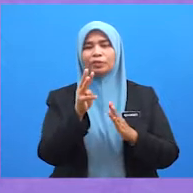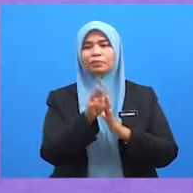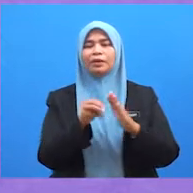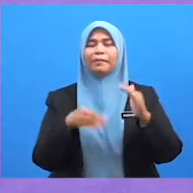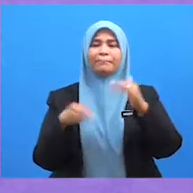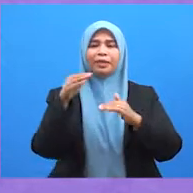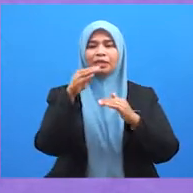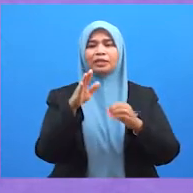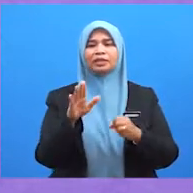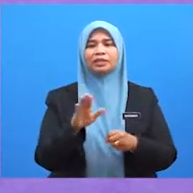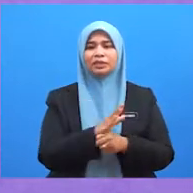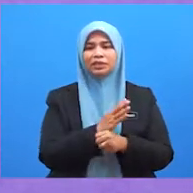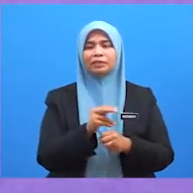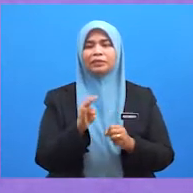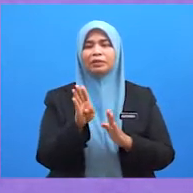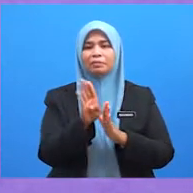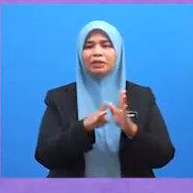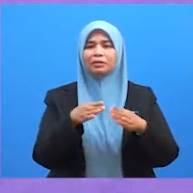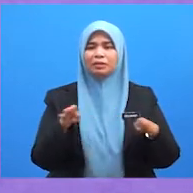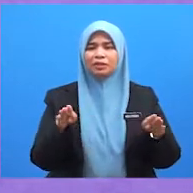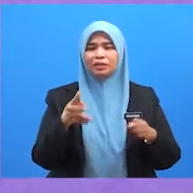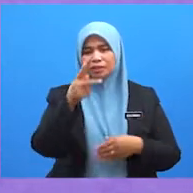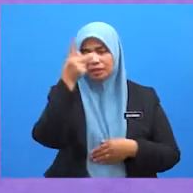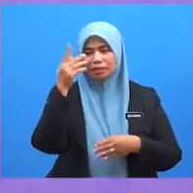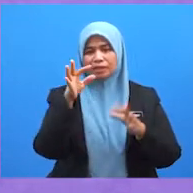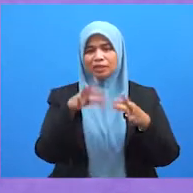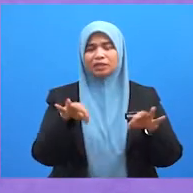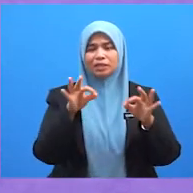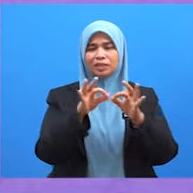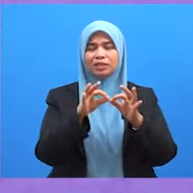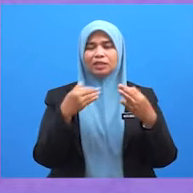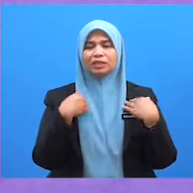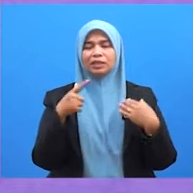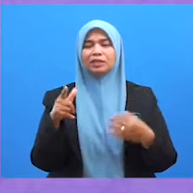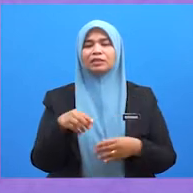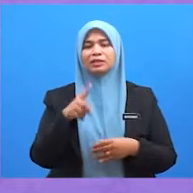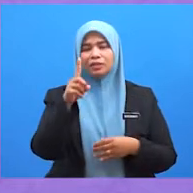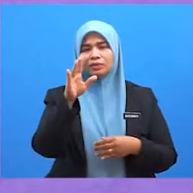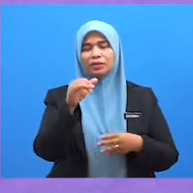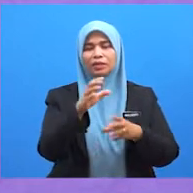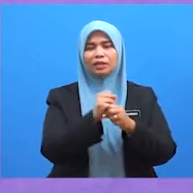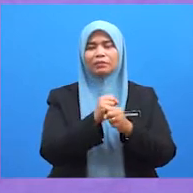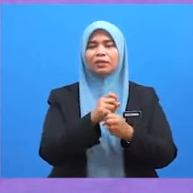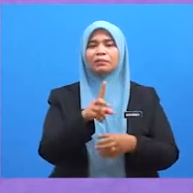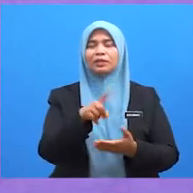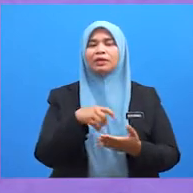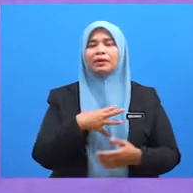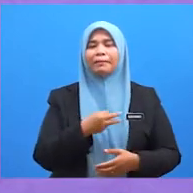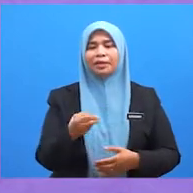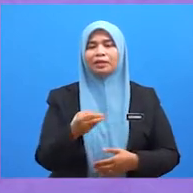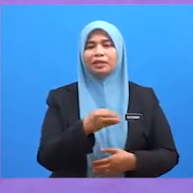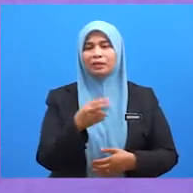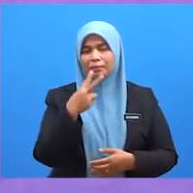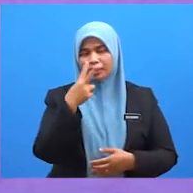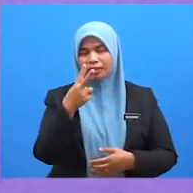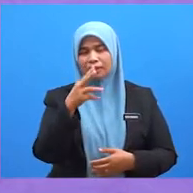membina kecekapan berbahasa kerana cerita merupakan sesuatu yang dapat menarik minat dan